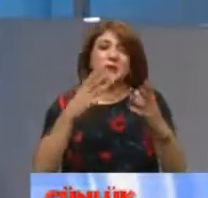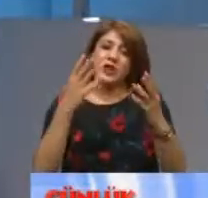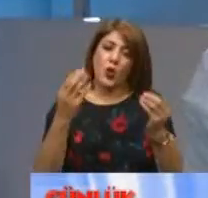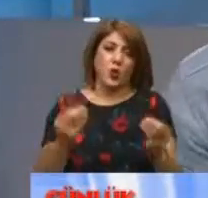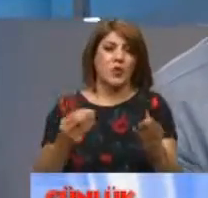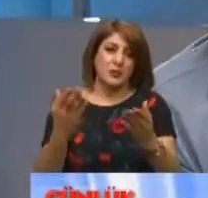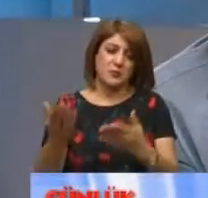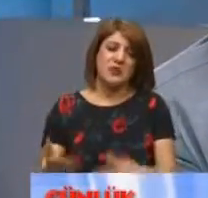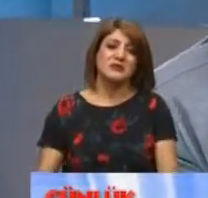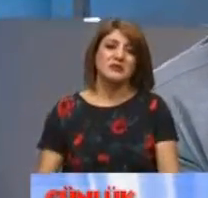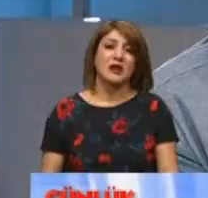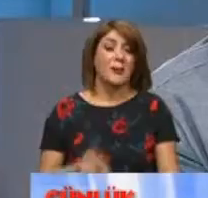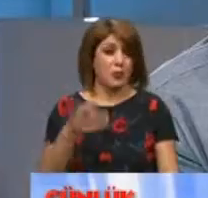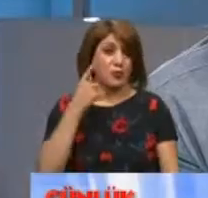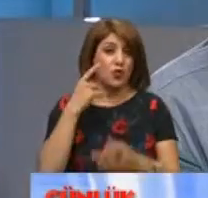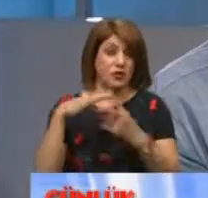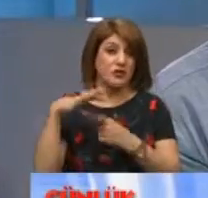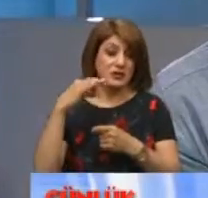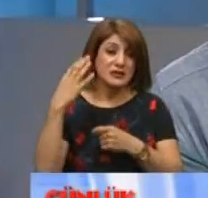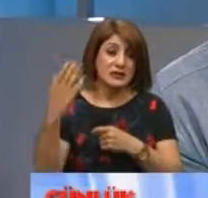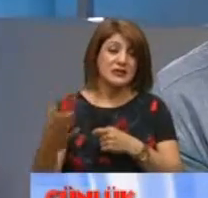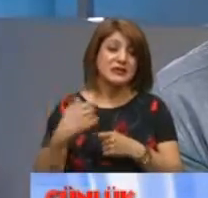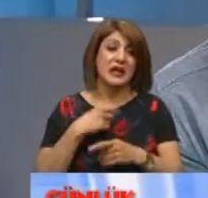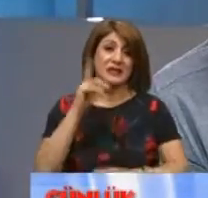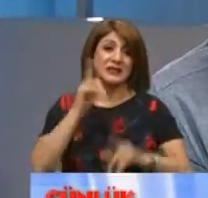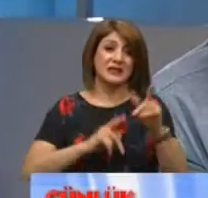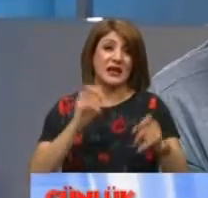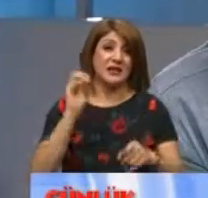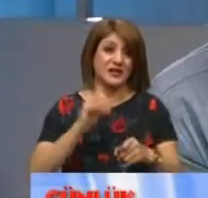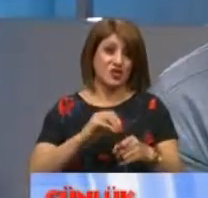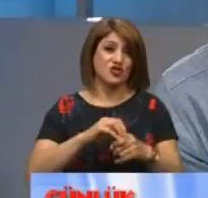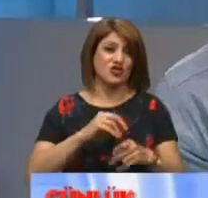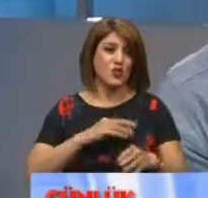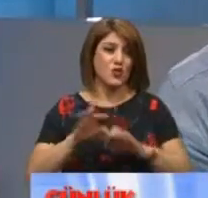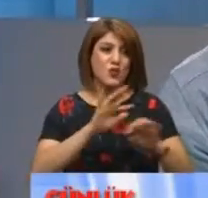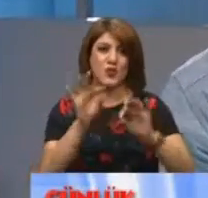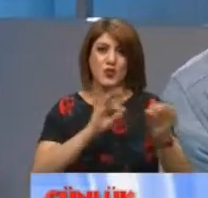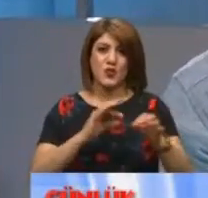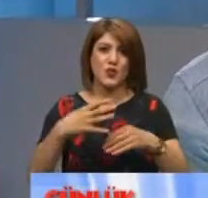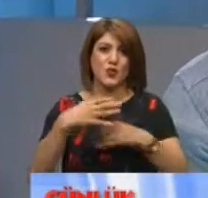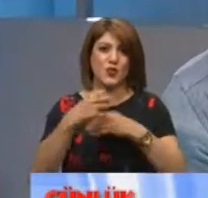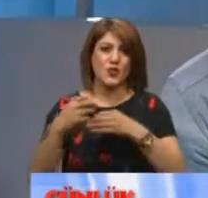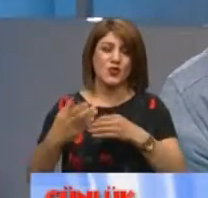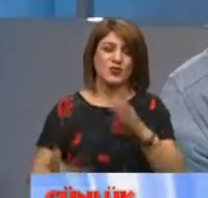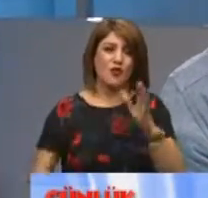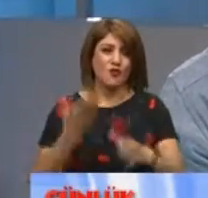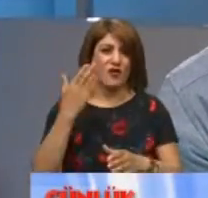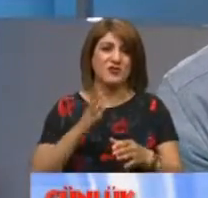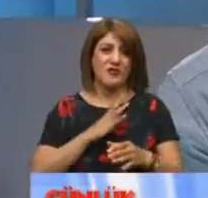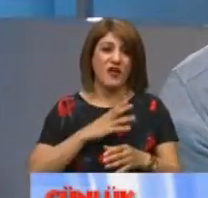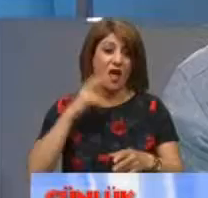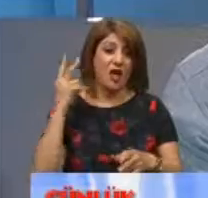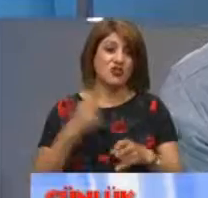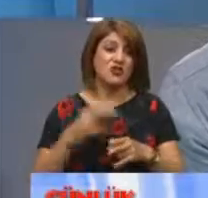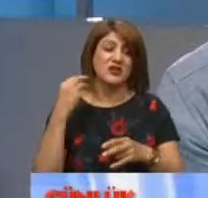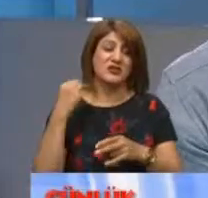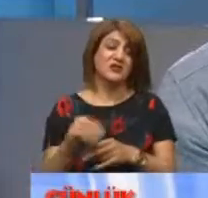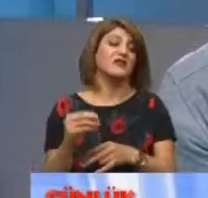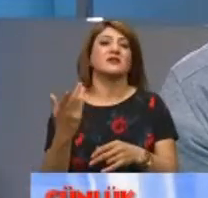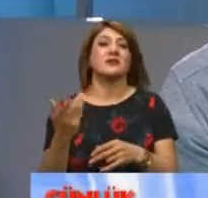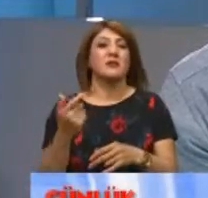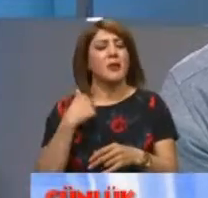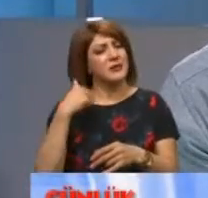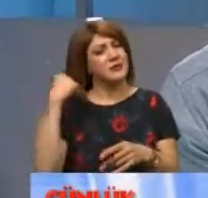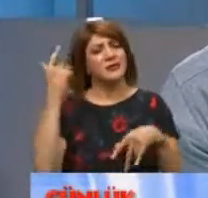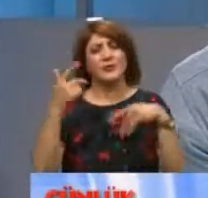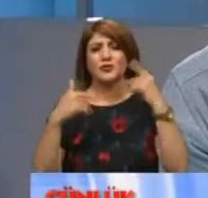Acil diyorsun. Ama eğer bu adam internette bu fotoğraf dolaşıyorsa bence çok başarılı bir satış problem. Acil satmaya çalışıyor üstelik. Ben o anlamda aracı. Ben de empati